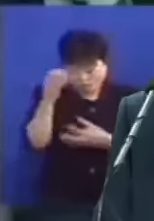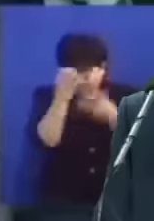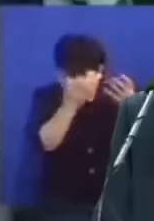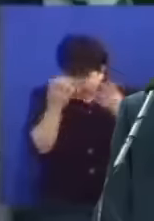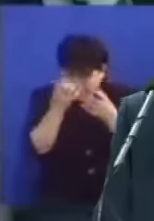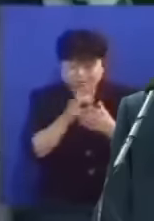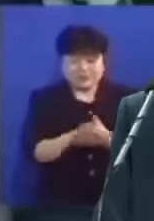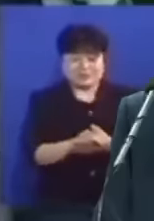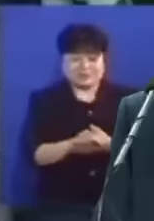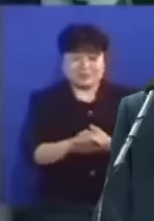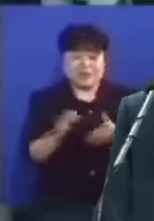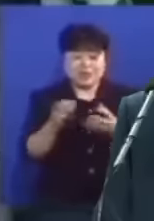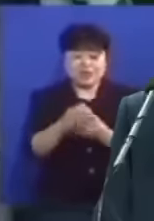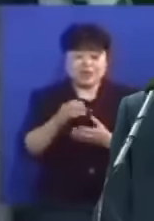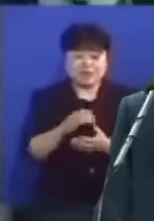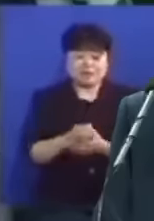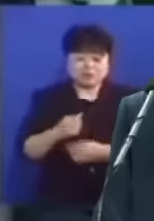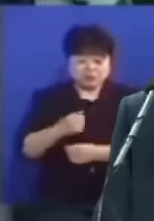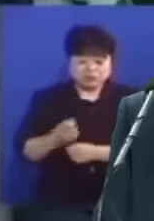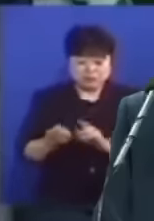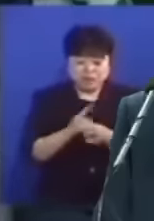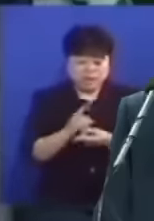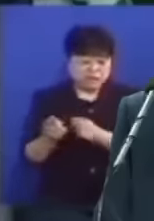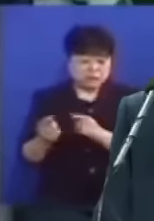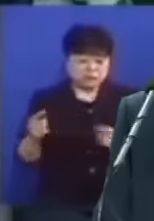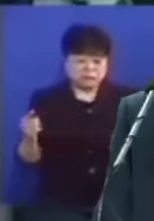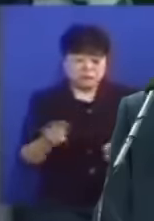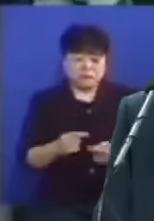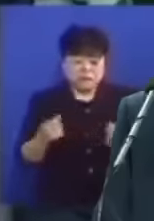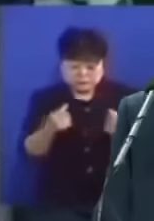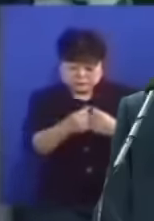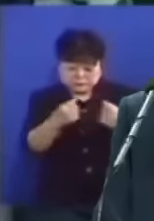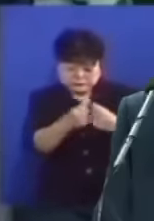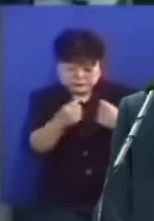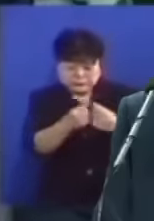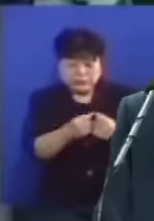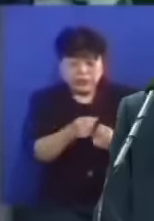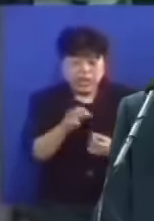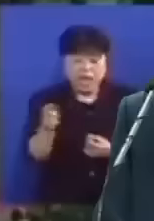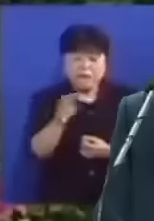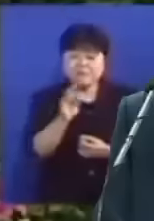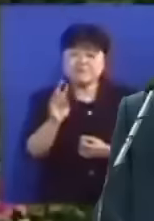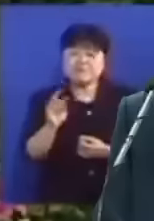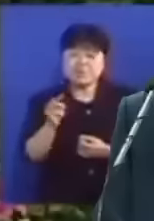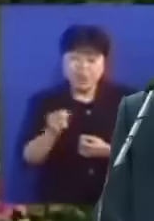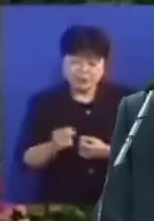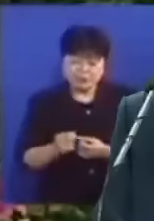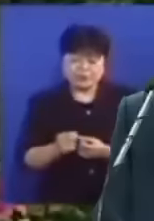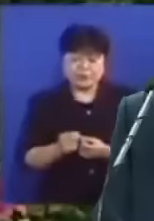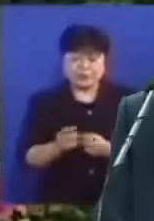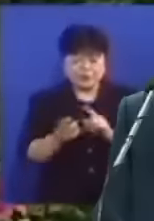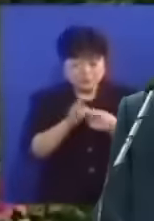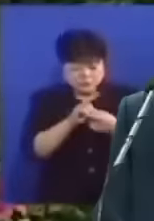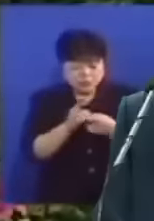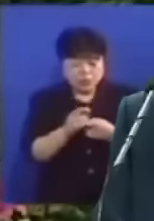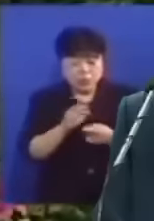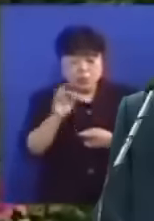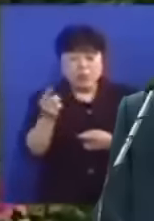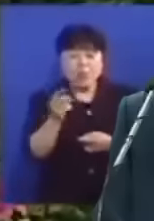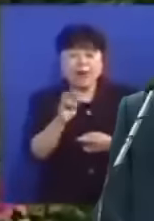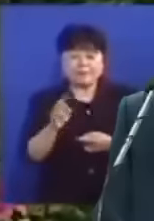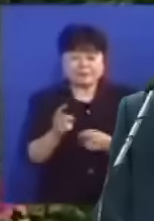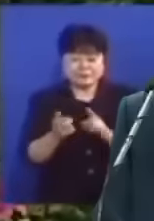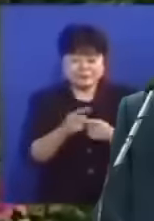와서 연합군이 서로 싸웁니다. 암몬 자손, 모압 자손, 세일산 주민들이